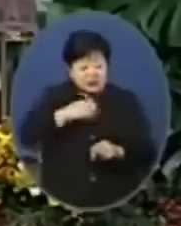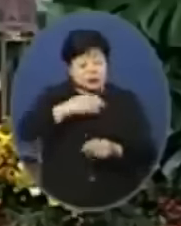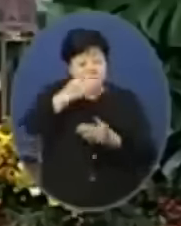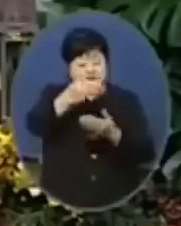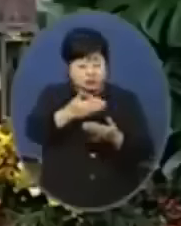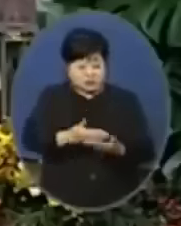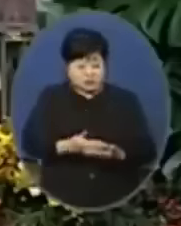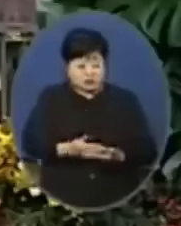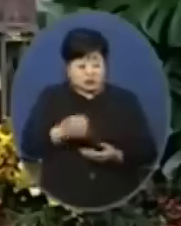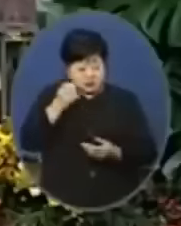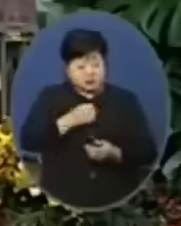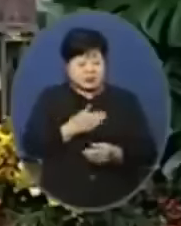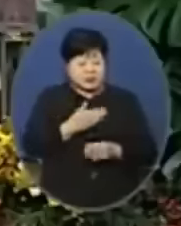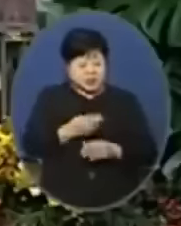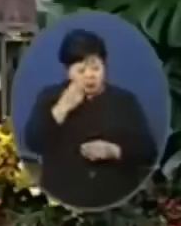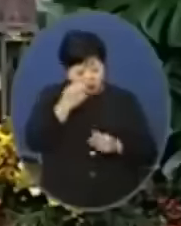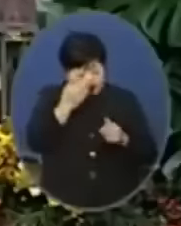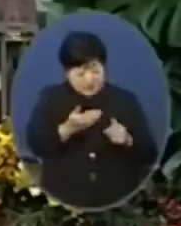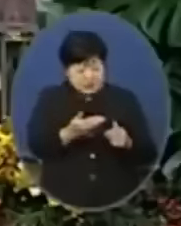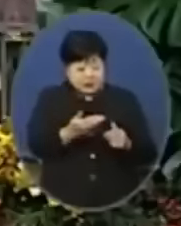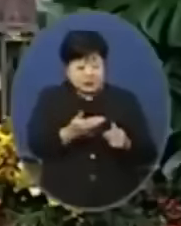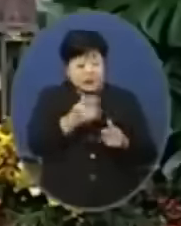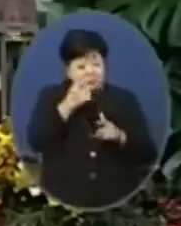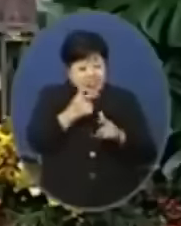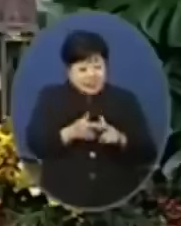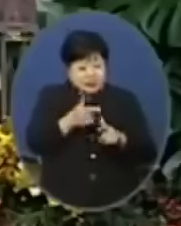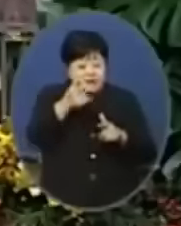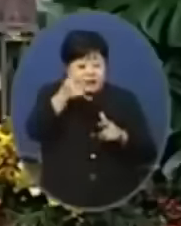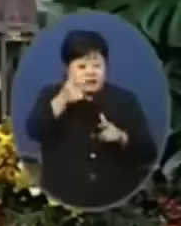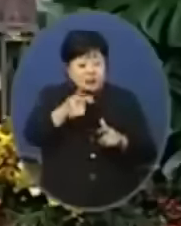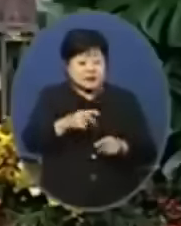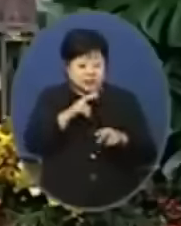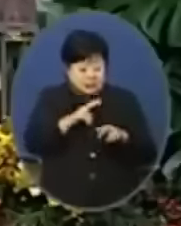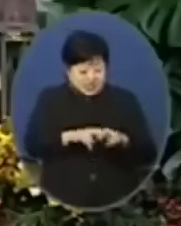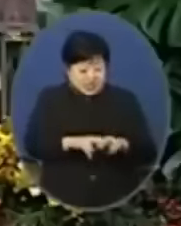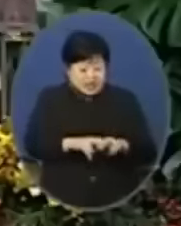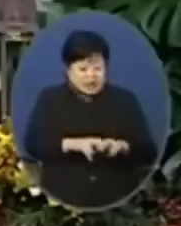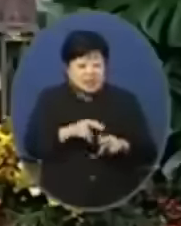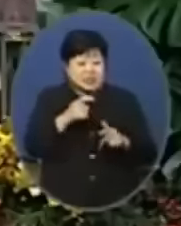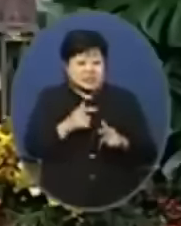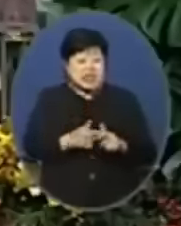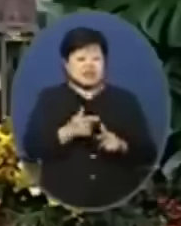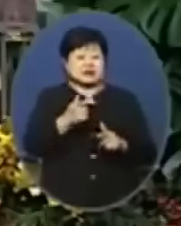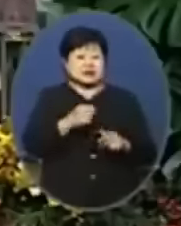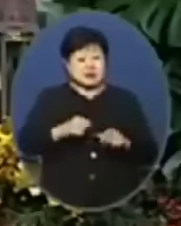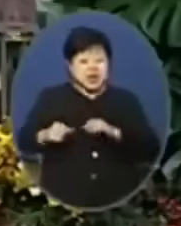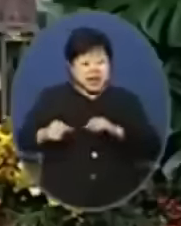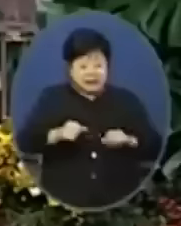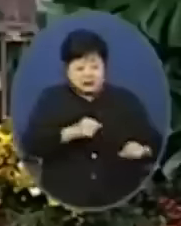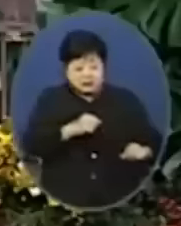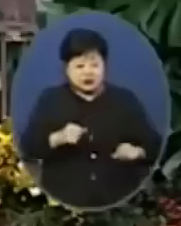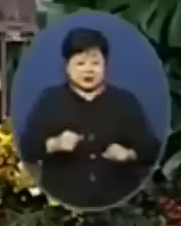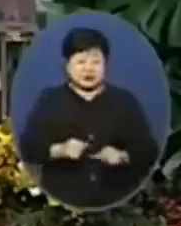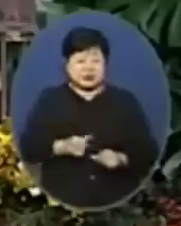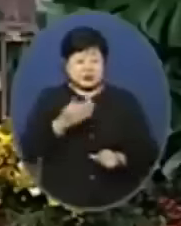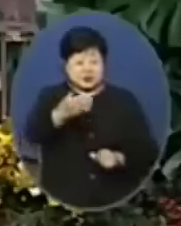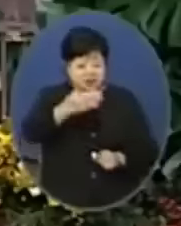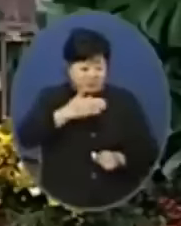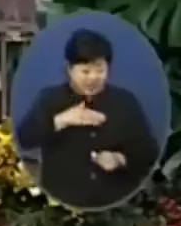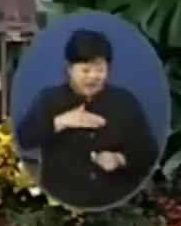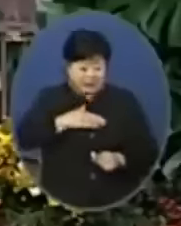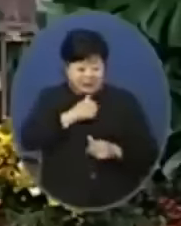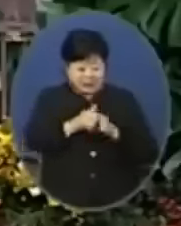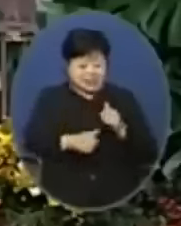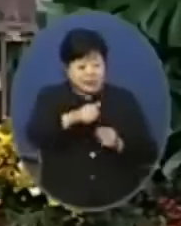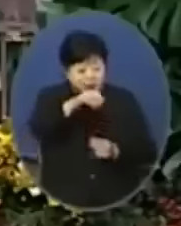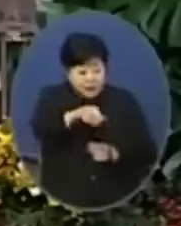보내주셔서 성령은 다른 보혜사로서 예수님의 자리에서 예수님의 일을 행하시고 계시면서 여러분과 나로 하여금